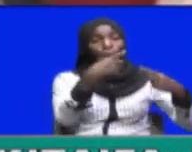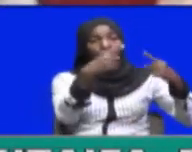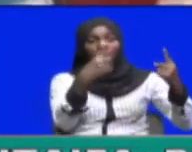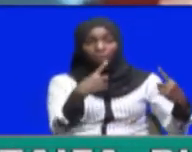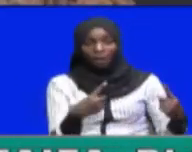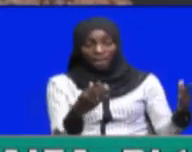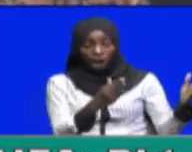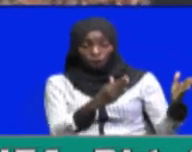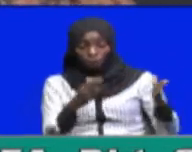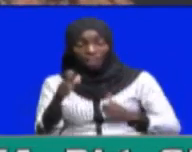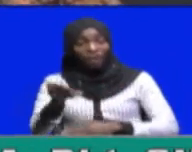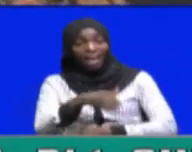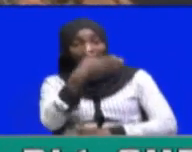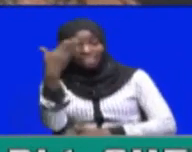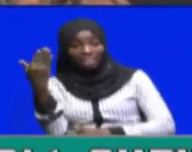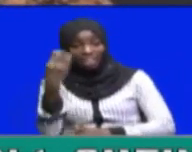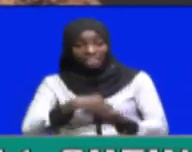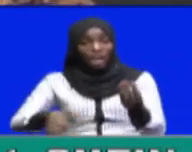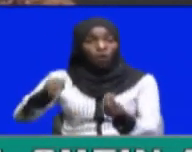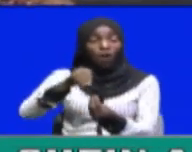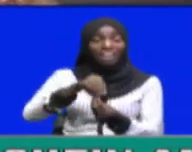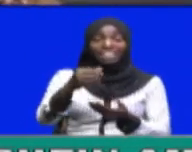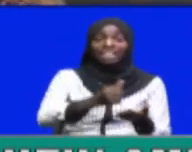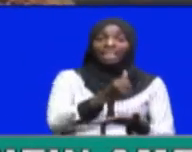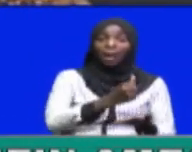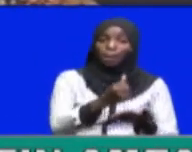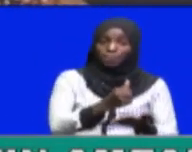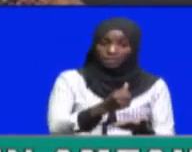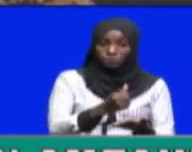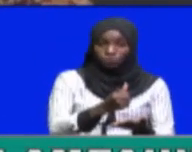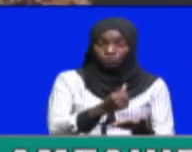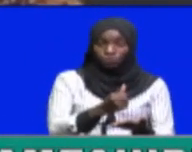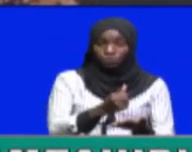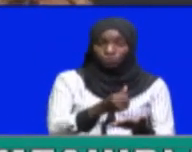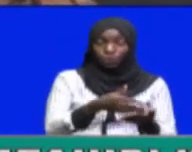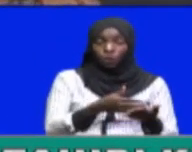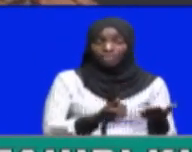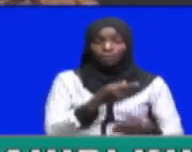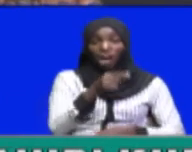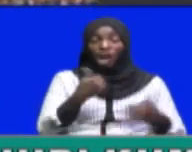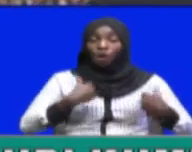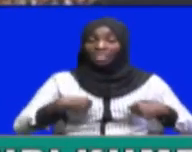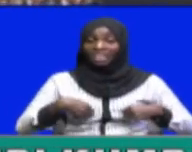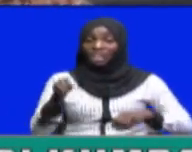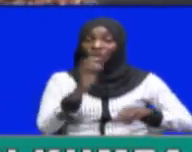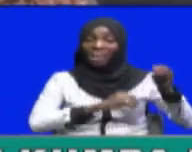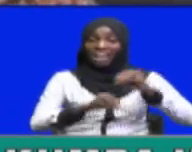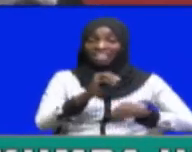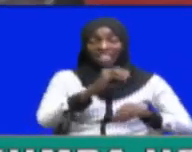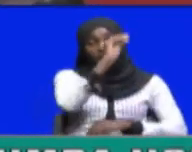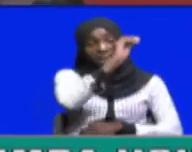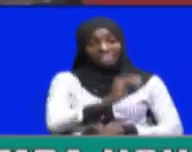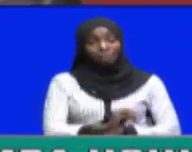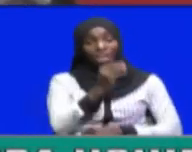pia kwa upande wa serikali kuna mapato. Kama tunafahamu kwamba sekta ya utalii ndio sekta mama na ndio sekta ambayo inachangia kwa asilimia